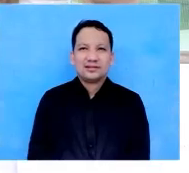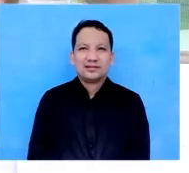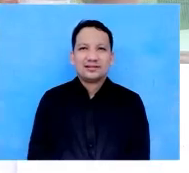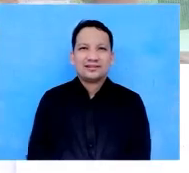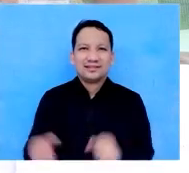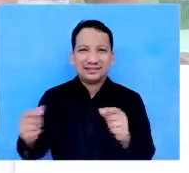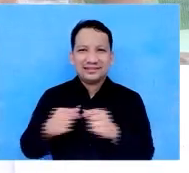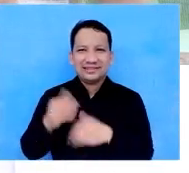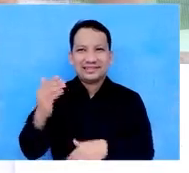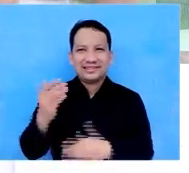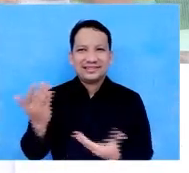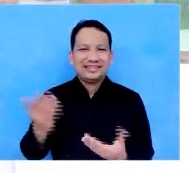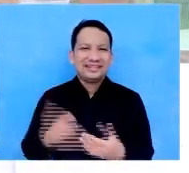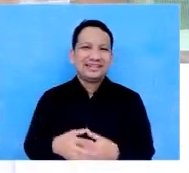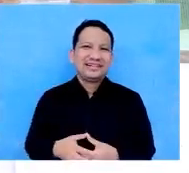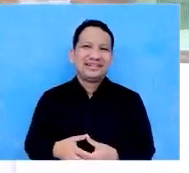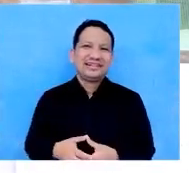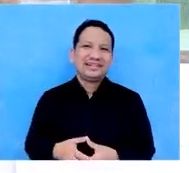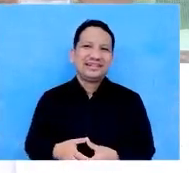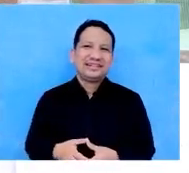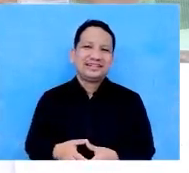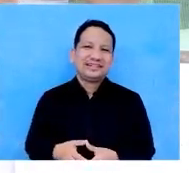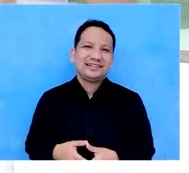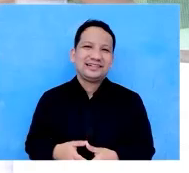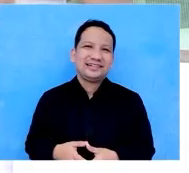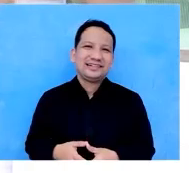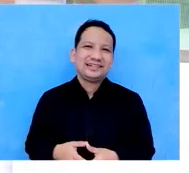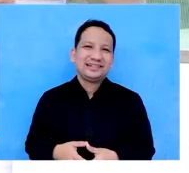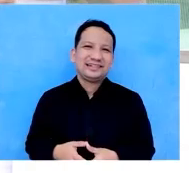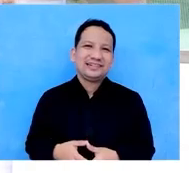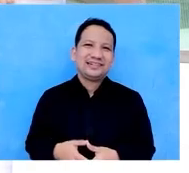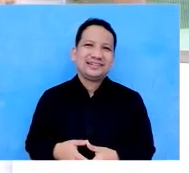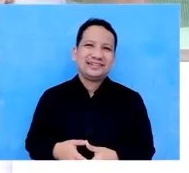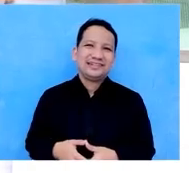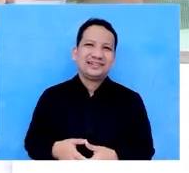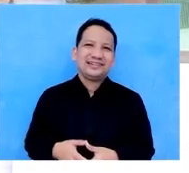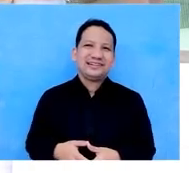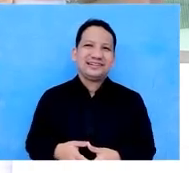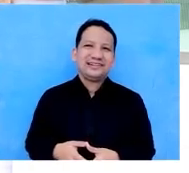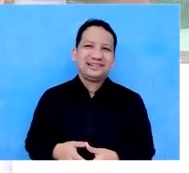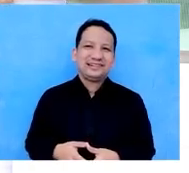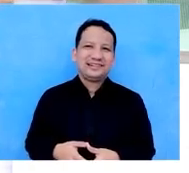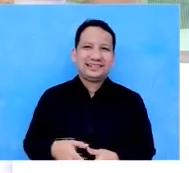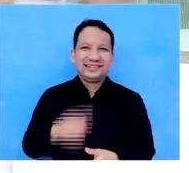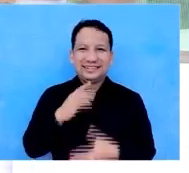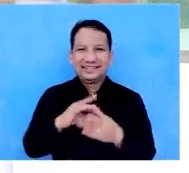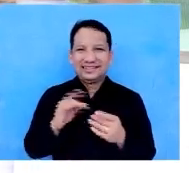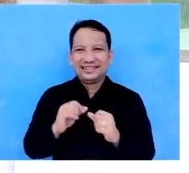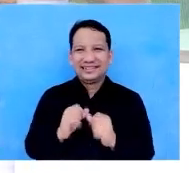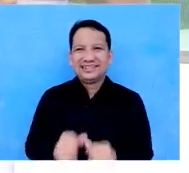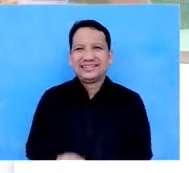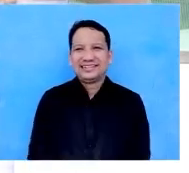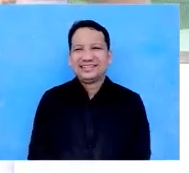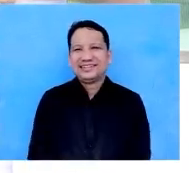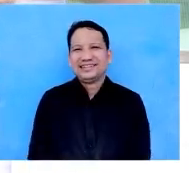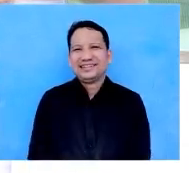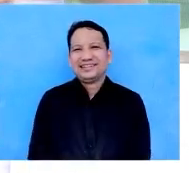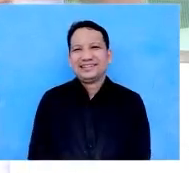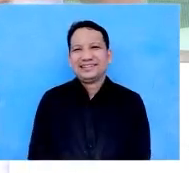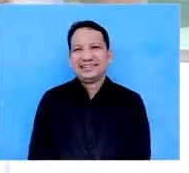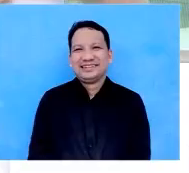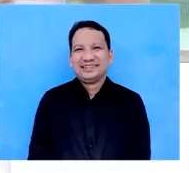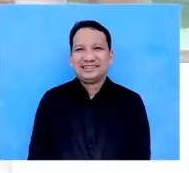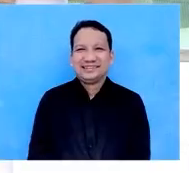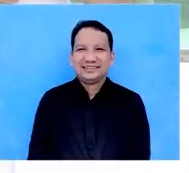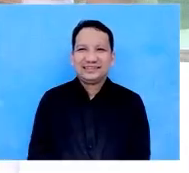account. Okay. Then you have to be brave enough to admit na story mo yun. Ayun! Dama nga naman. Courage! Oh, at dahil